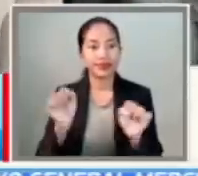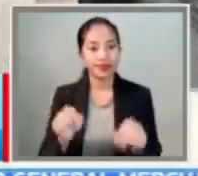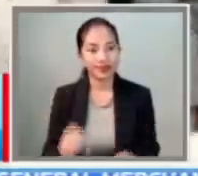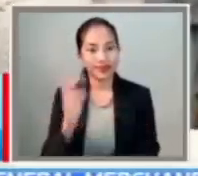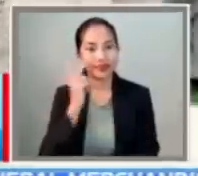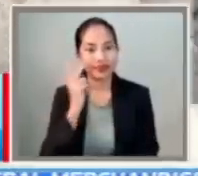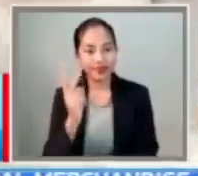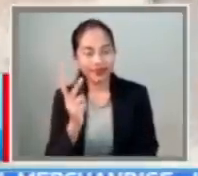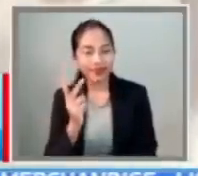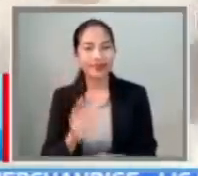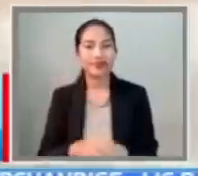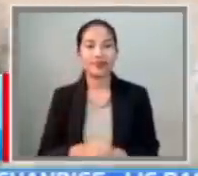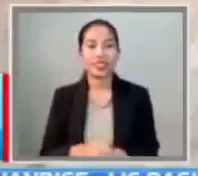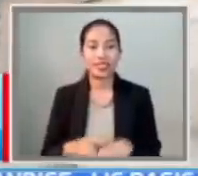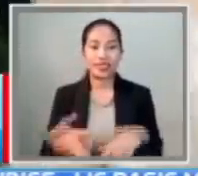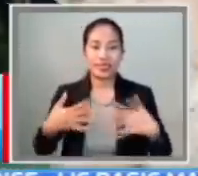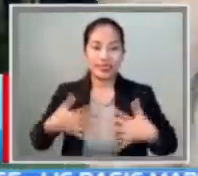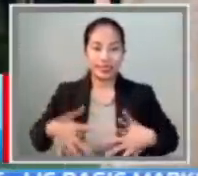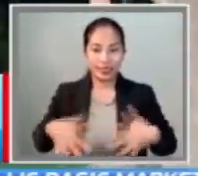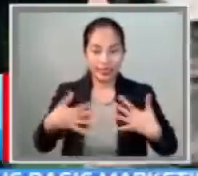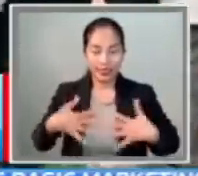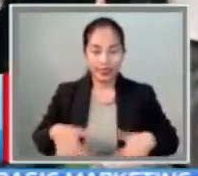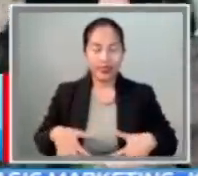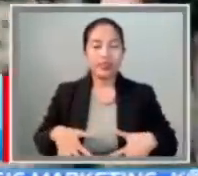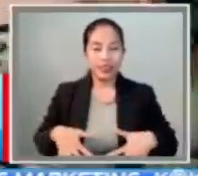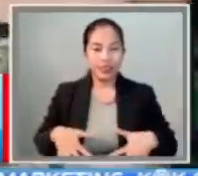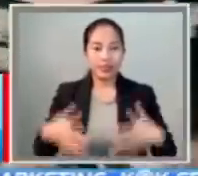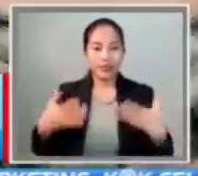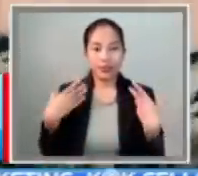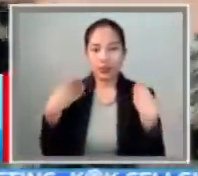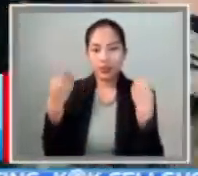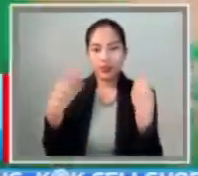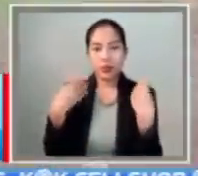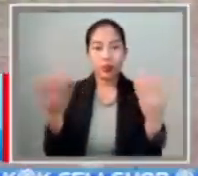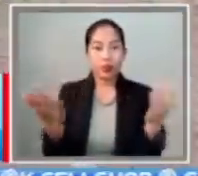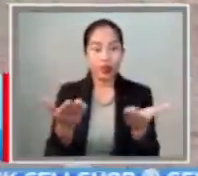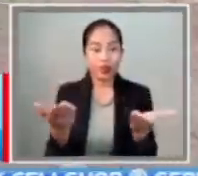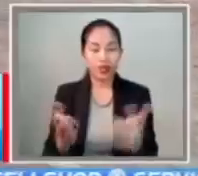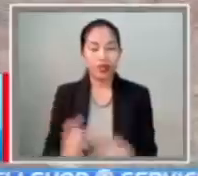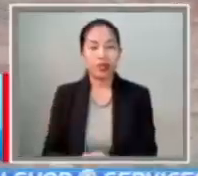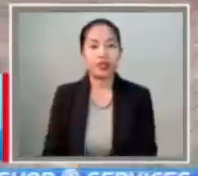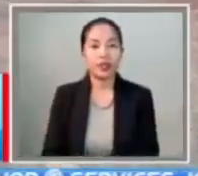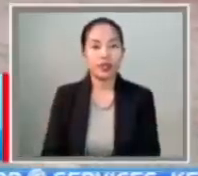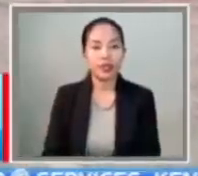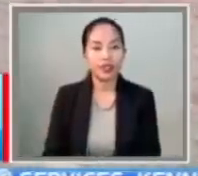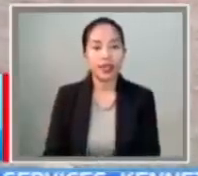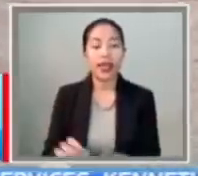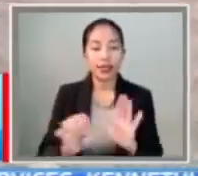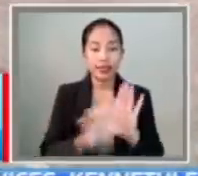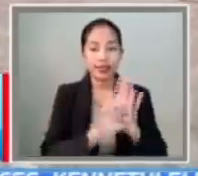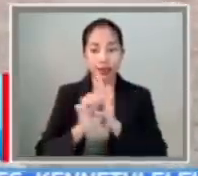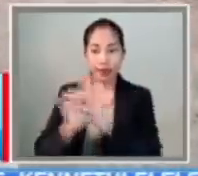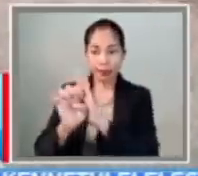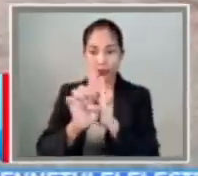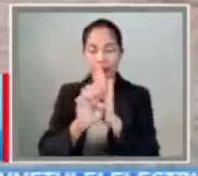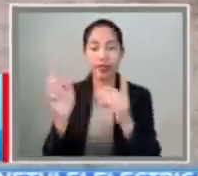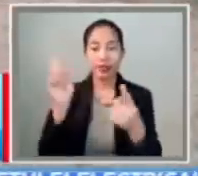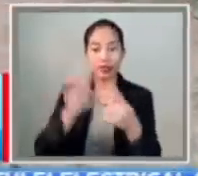mga nagagandahang likha ng mga Filipino designer sa isang Santa Cruzan Gowns Exhibit hanggang May 26 sa